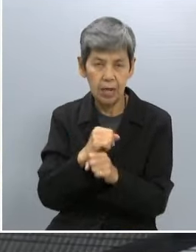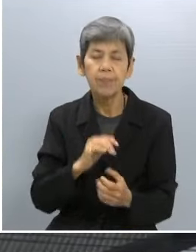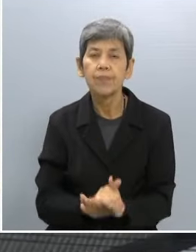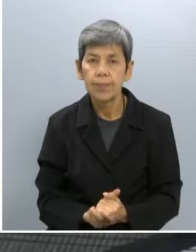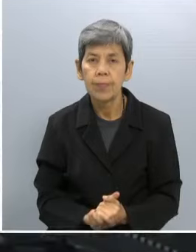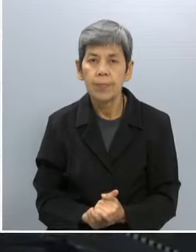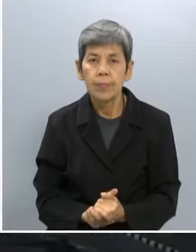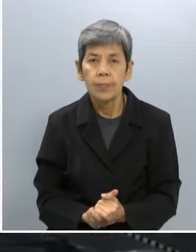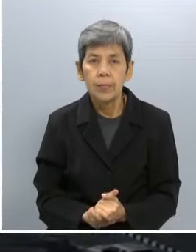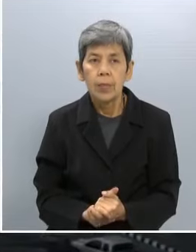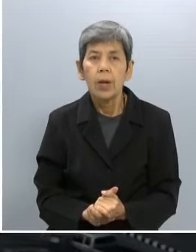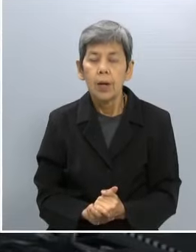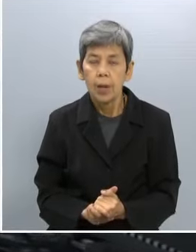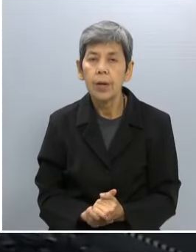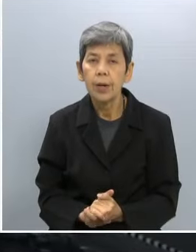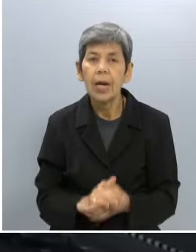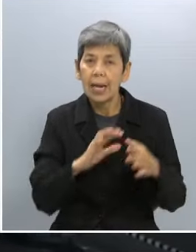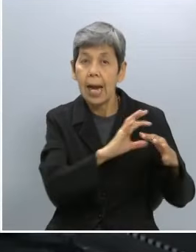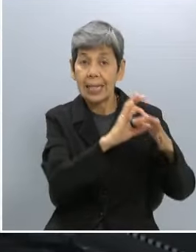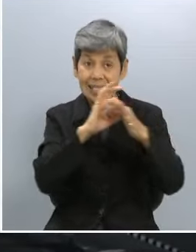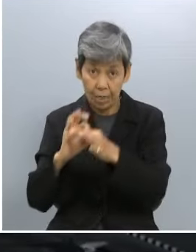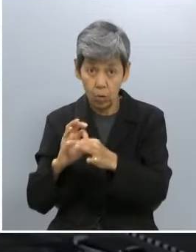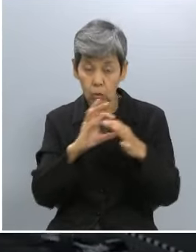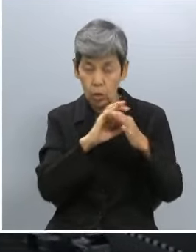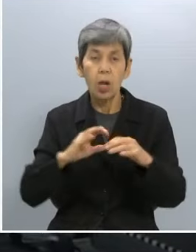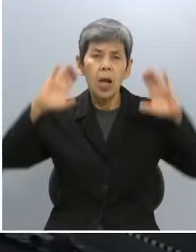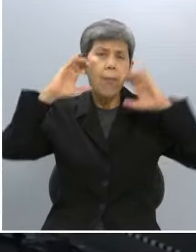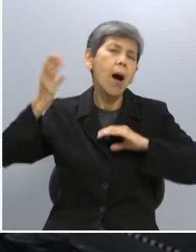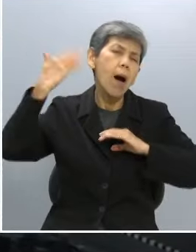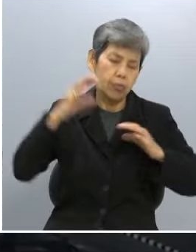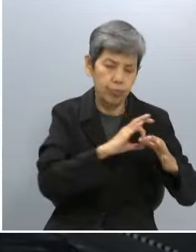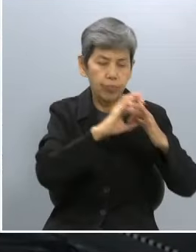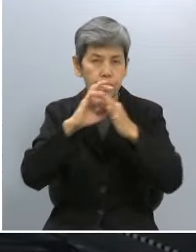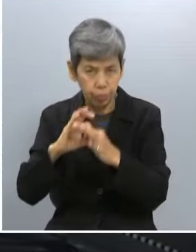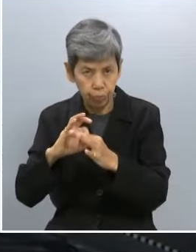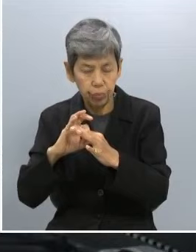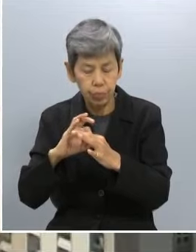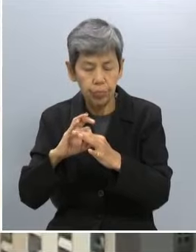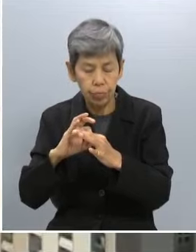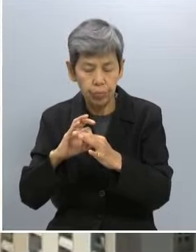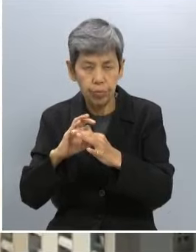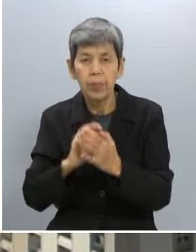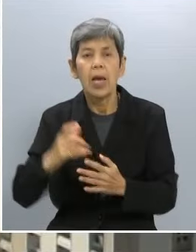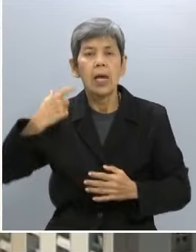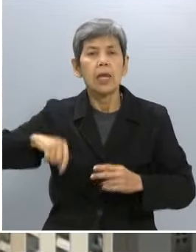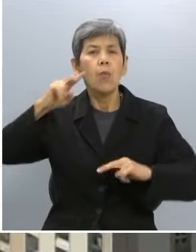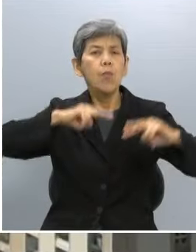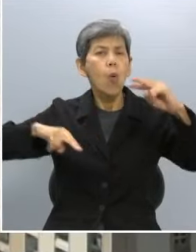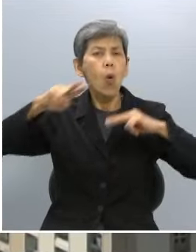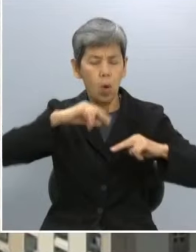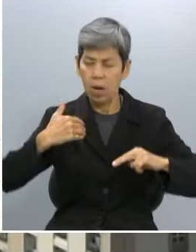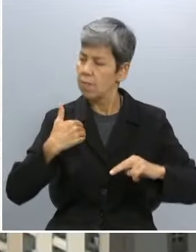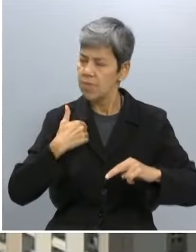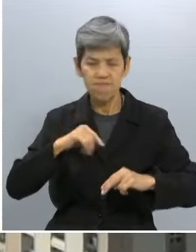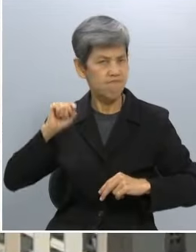ชมอันนี้คือผลต่อเนื่องมาจากรัฐบาลชุดที่แล้วปีที่แล้วศาลปกครองมีคำ